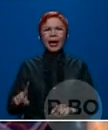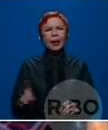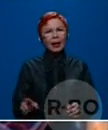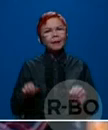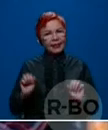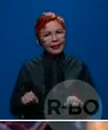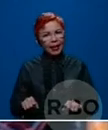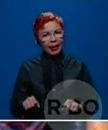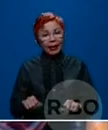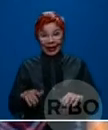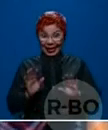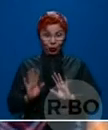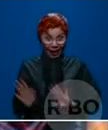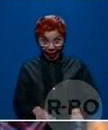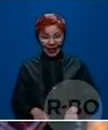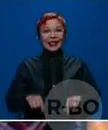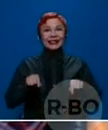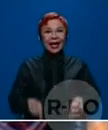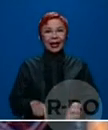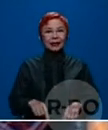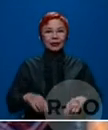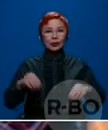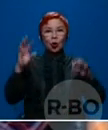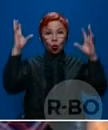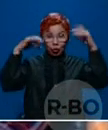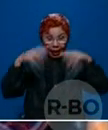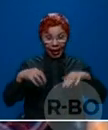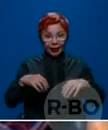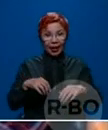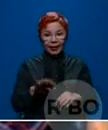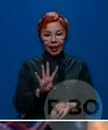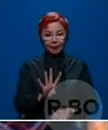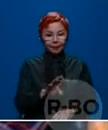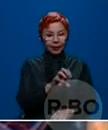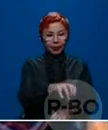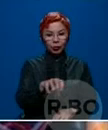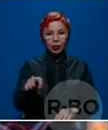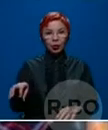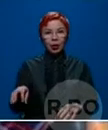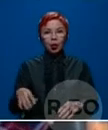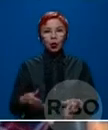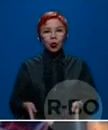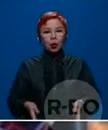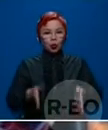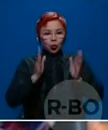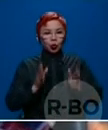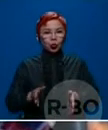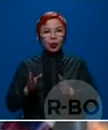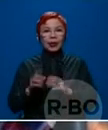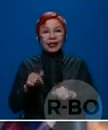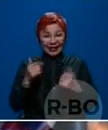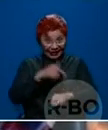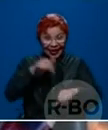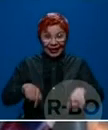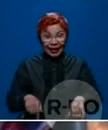masih ada 400 titik lebih kalau hujan masih terkenang banjir Kenapa karena pembangunan Rusun kami belum siap